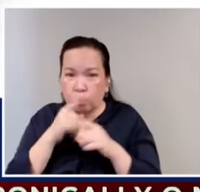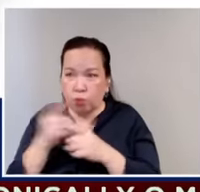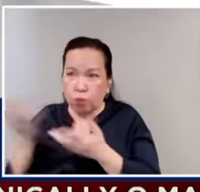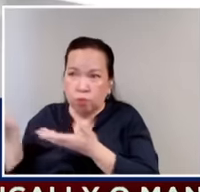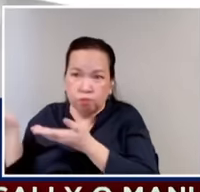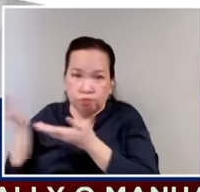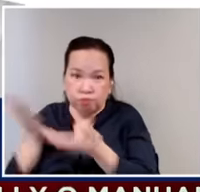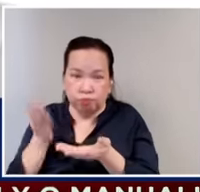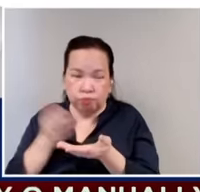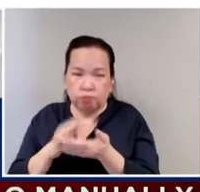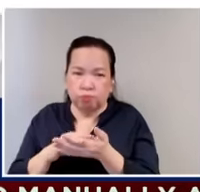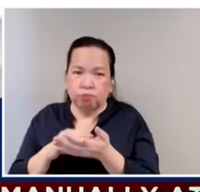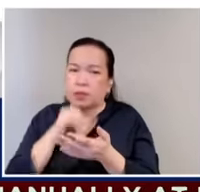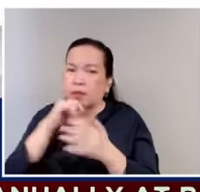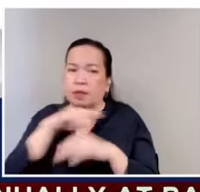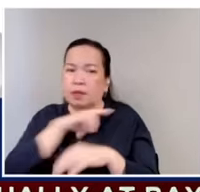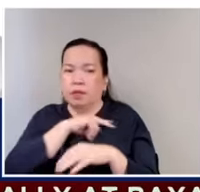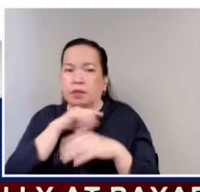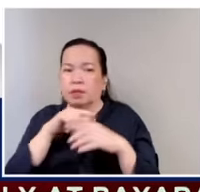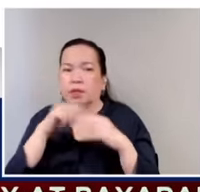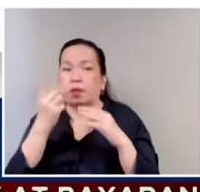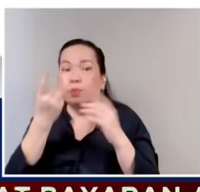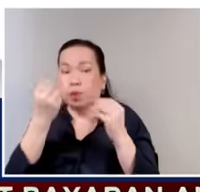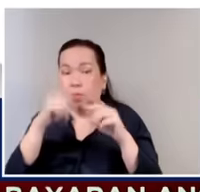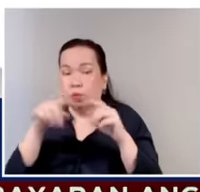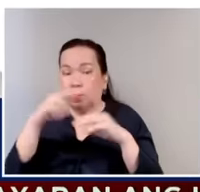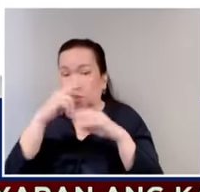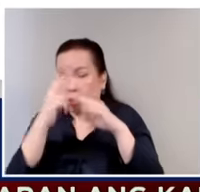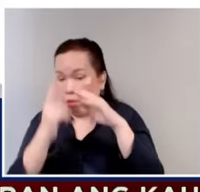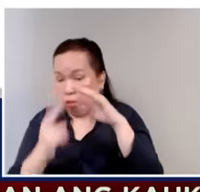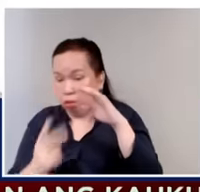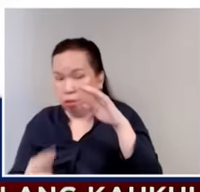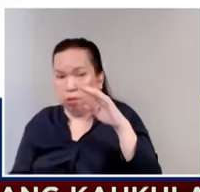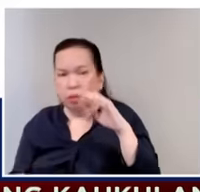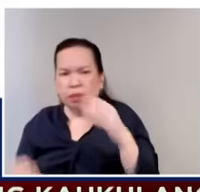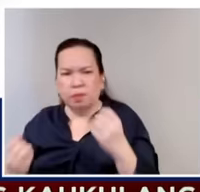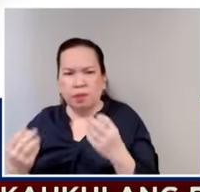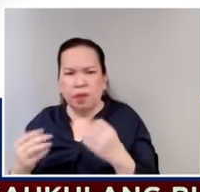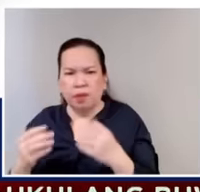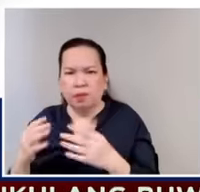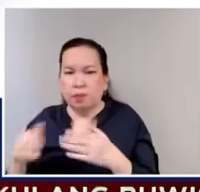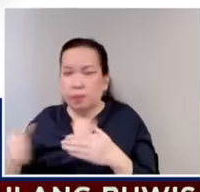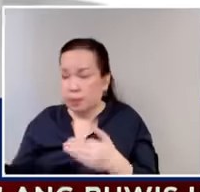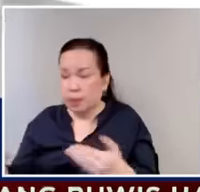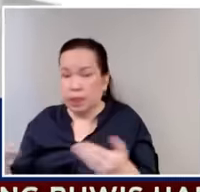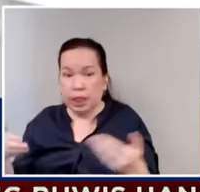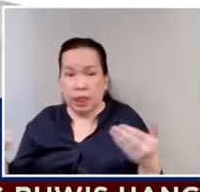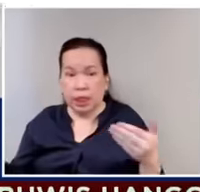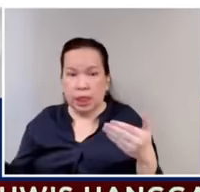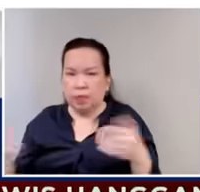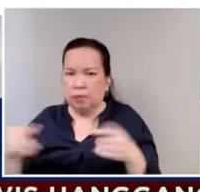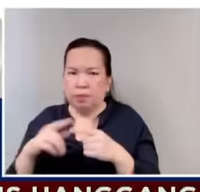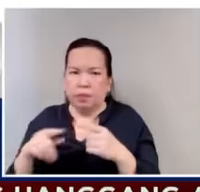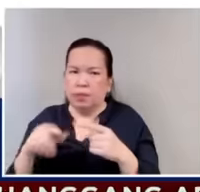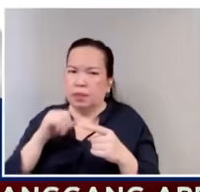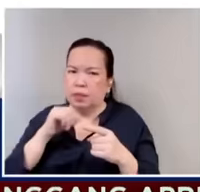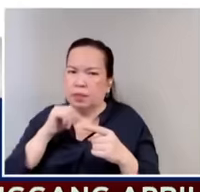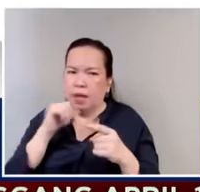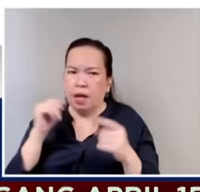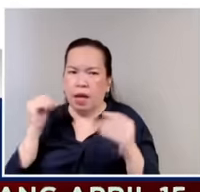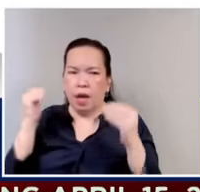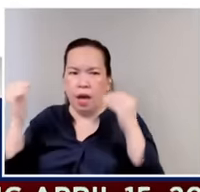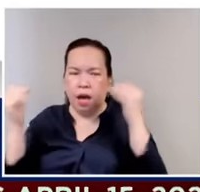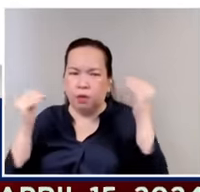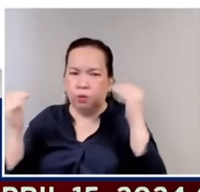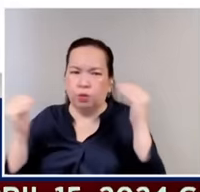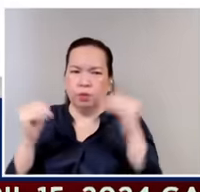nila sa ilalim ng dagat sa Sunday K3, nakitang mas malalaki ang isda pero hindi na maituturing na adult. Indikasyon